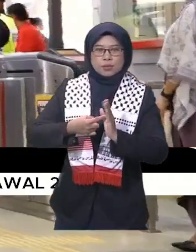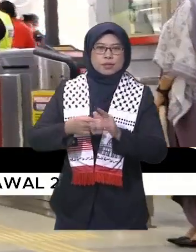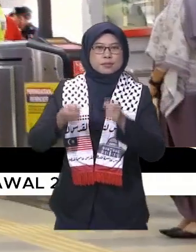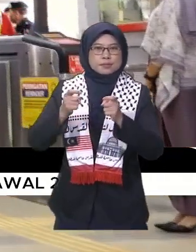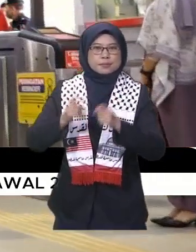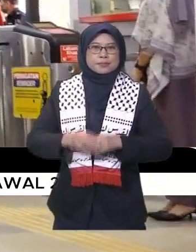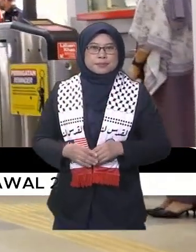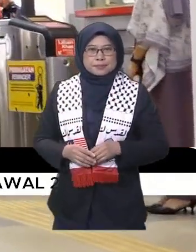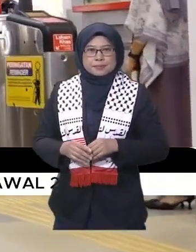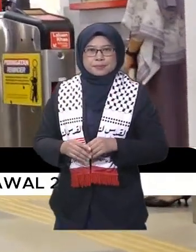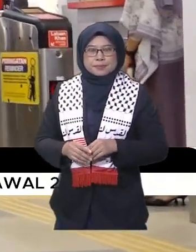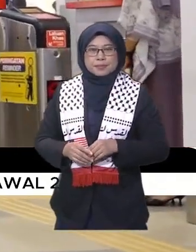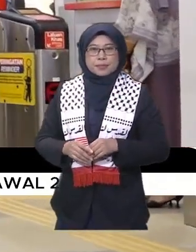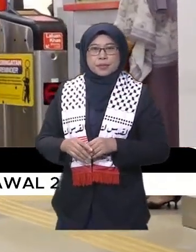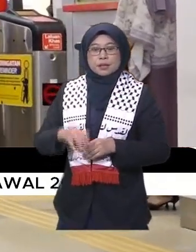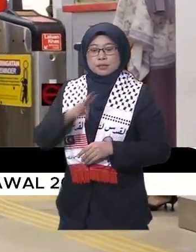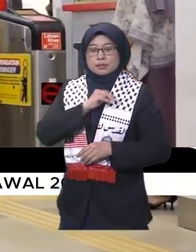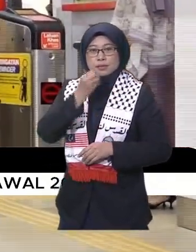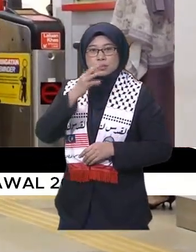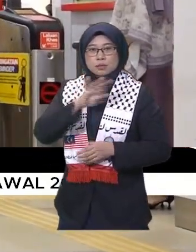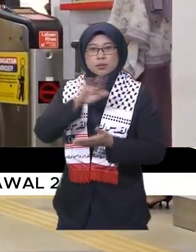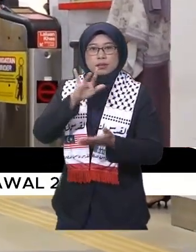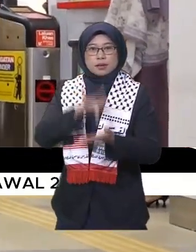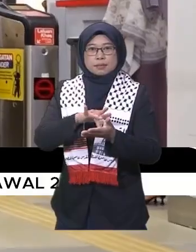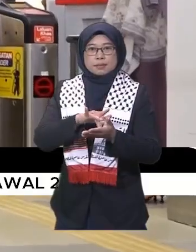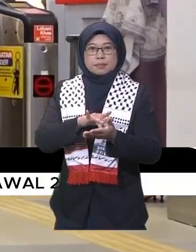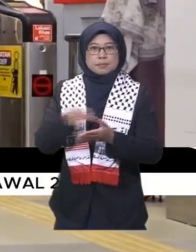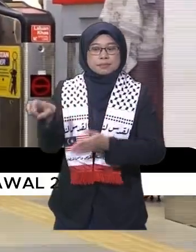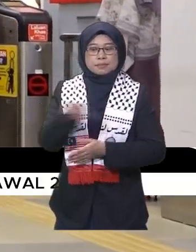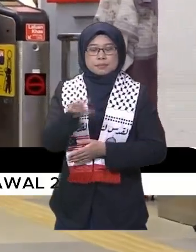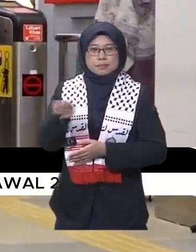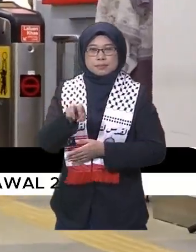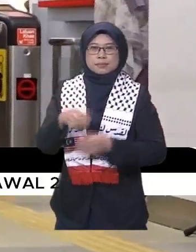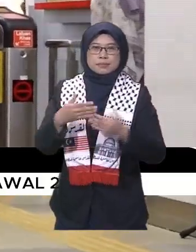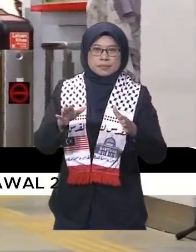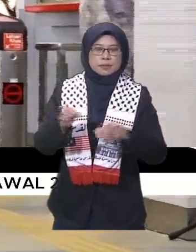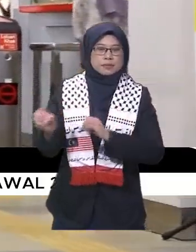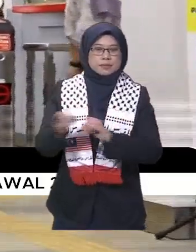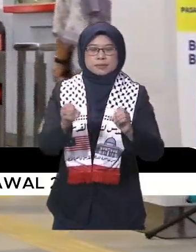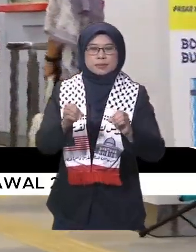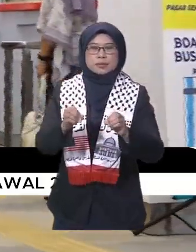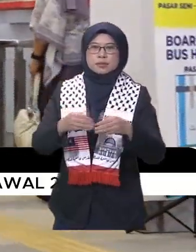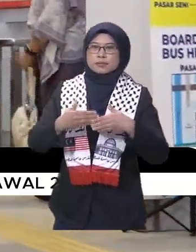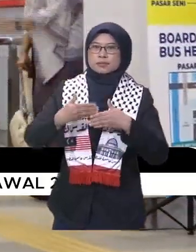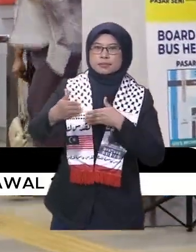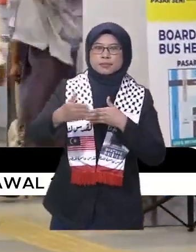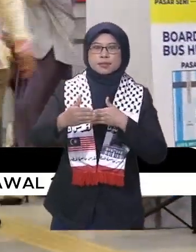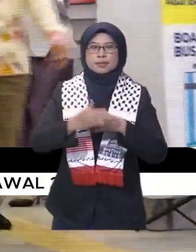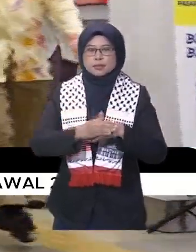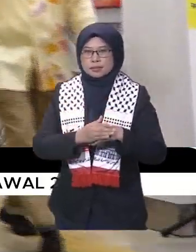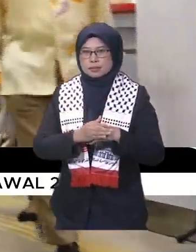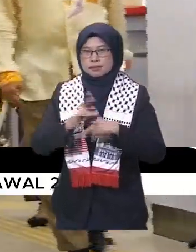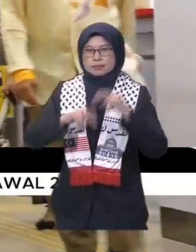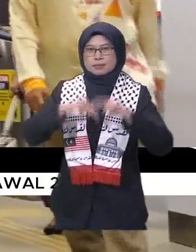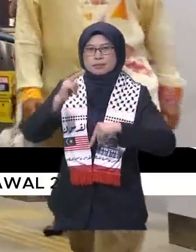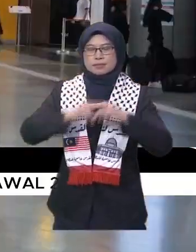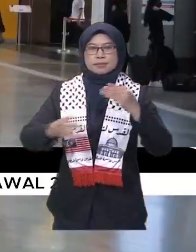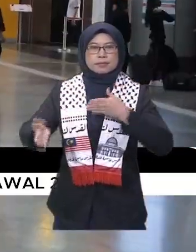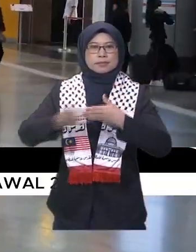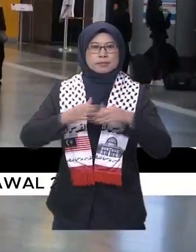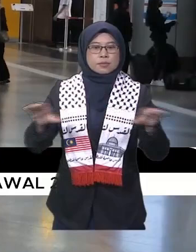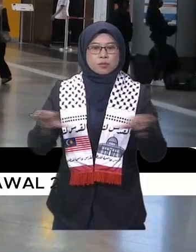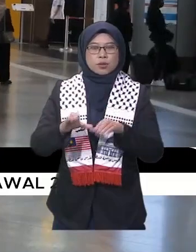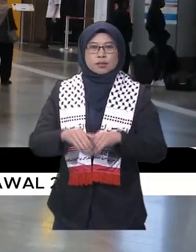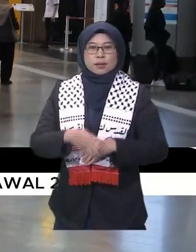year l berkata hak pengangkutan awam itu juga akan beroperasi seperti biasa sepanjang proses pembangunan semula dilaksanakan